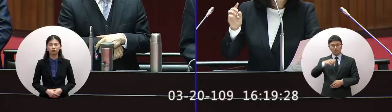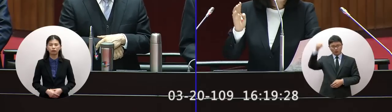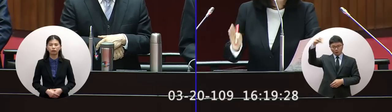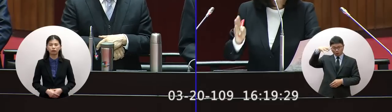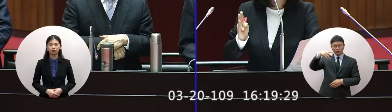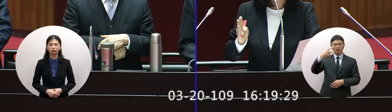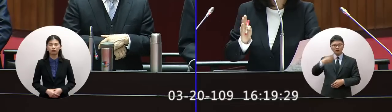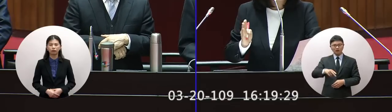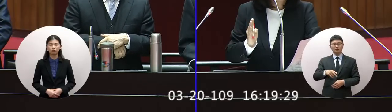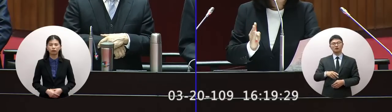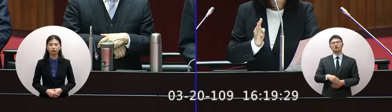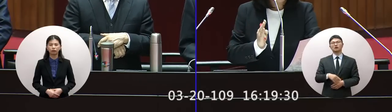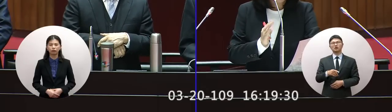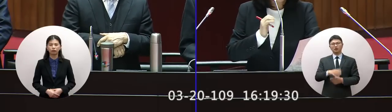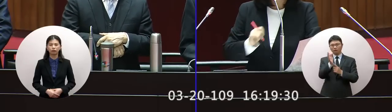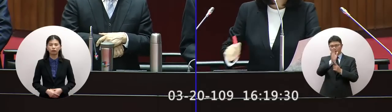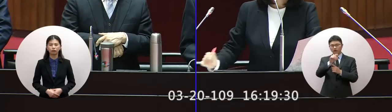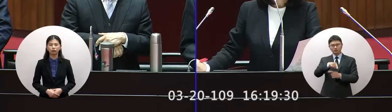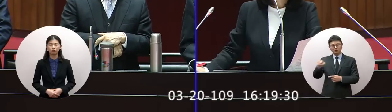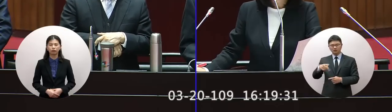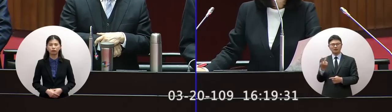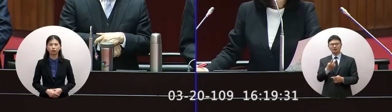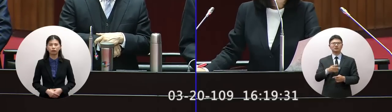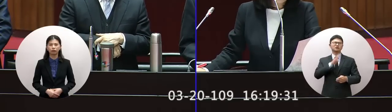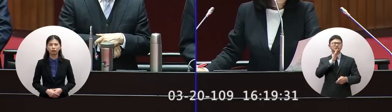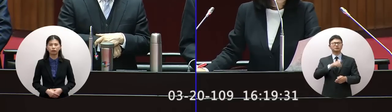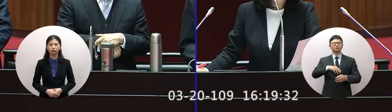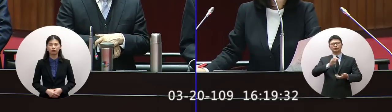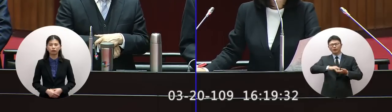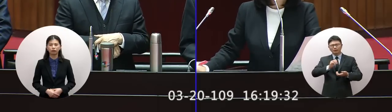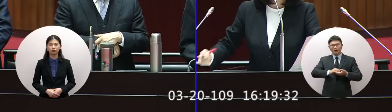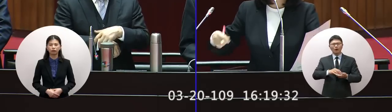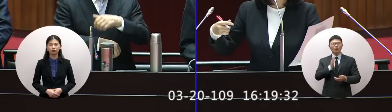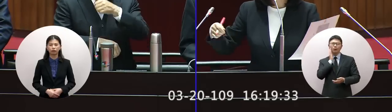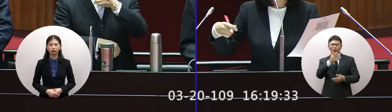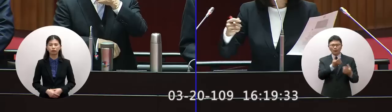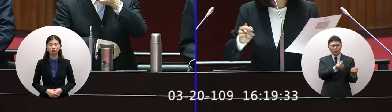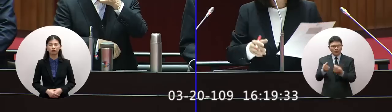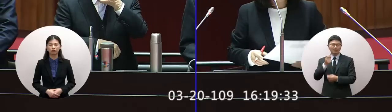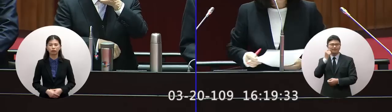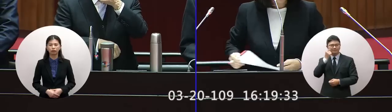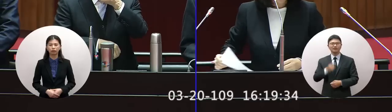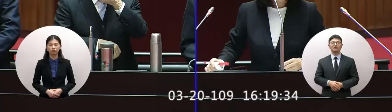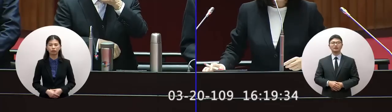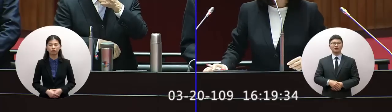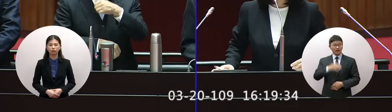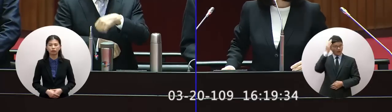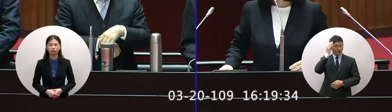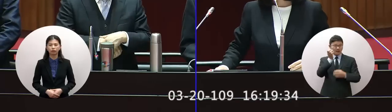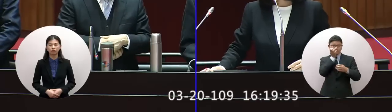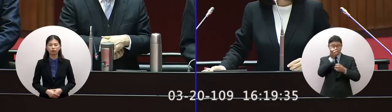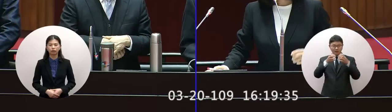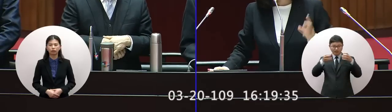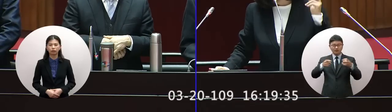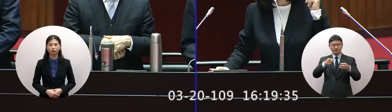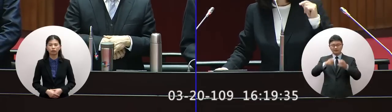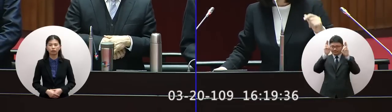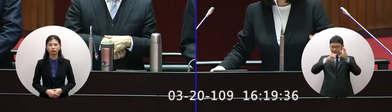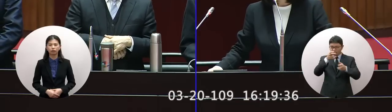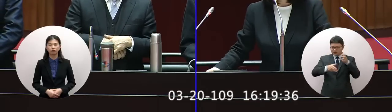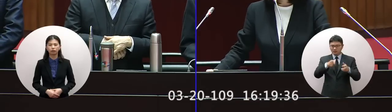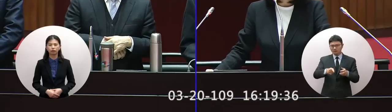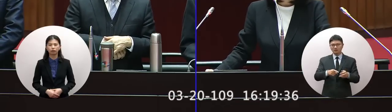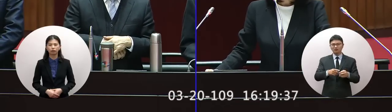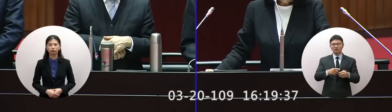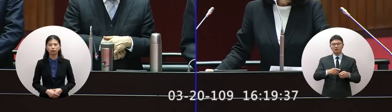是属于不稳定的能源，所以燃煤机组要随时准备支援。院长，我想这已经